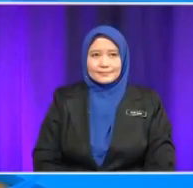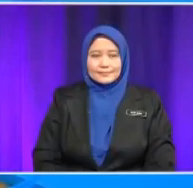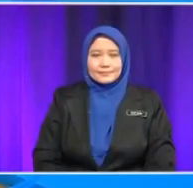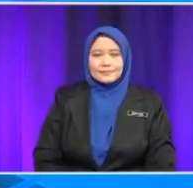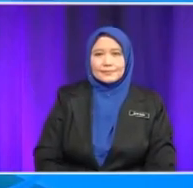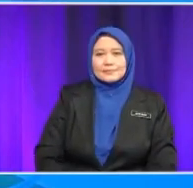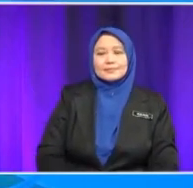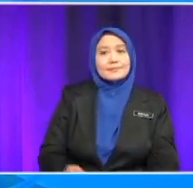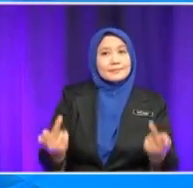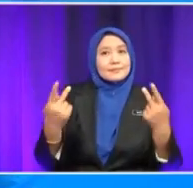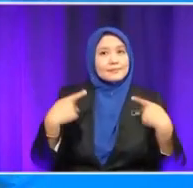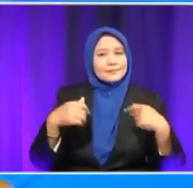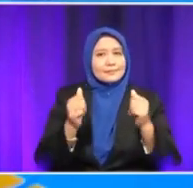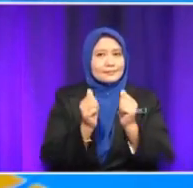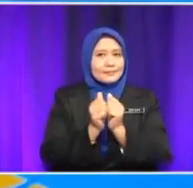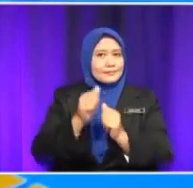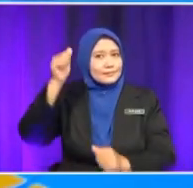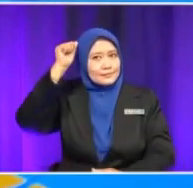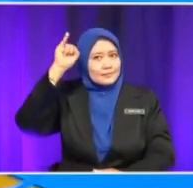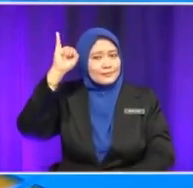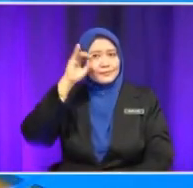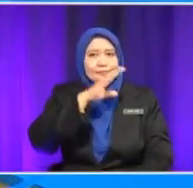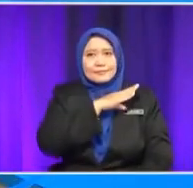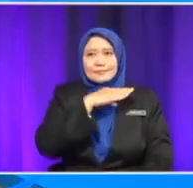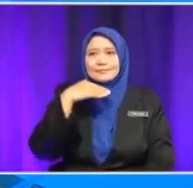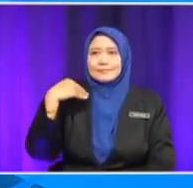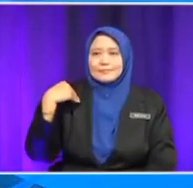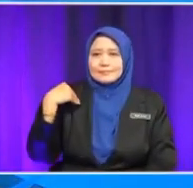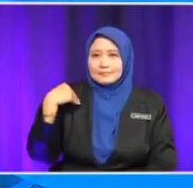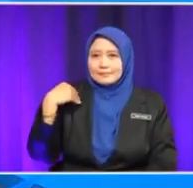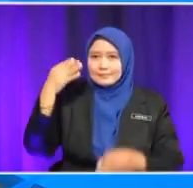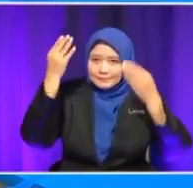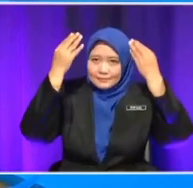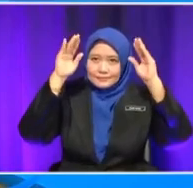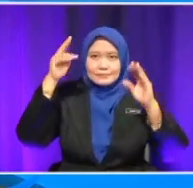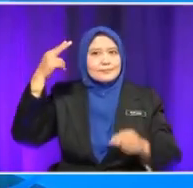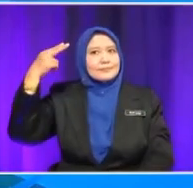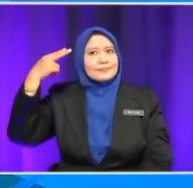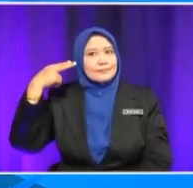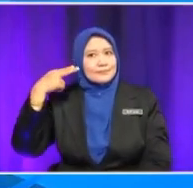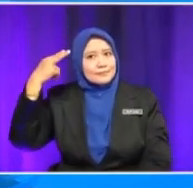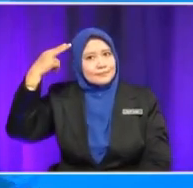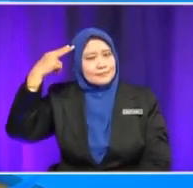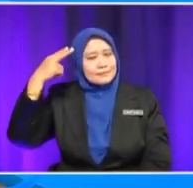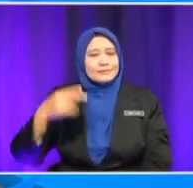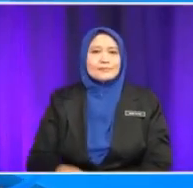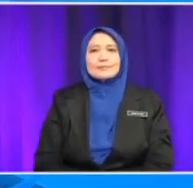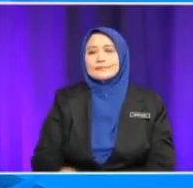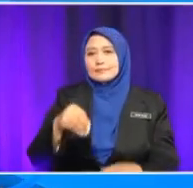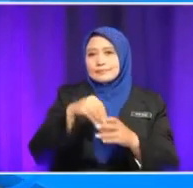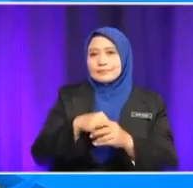kembali bersama saya Elma sufian Asman dididik TV KPM pada hari ini dalam mata pelajaran pencak silat Saiko